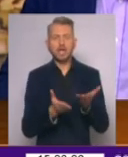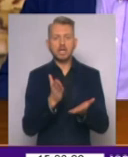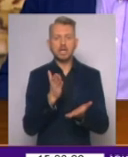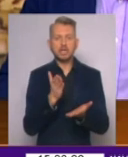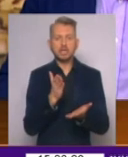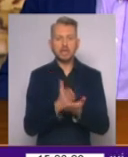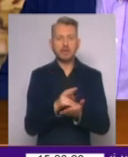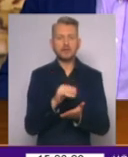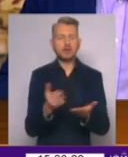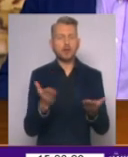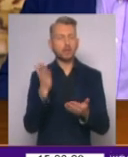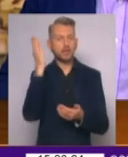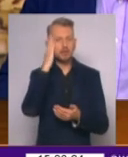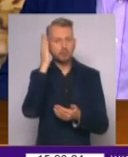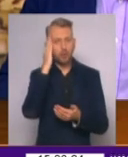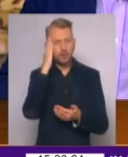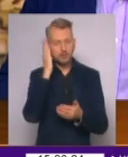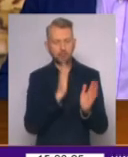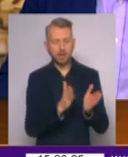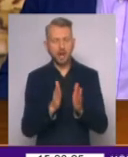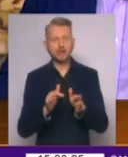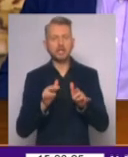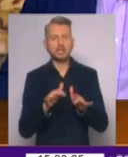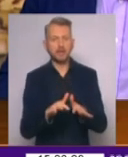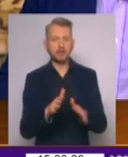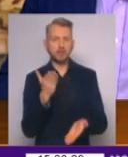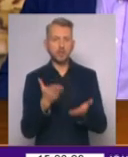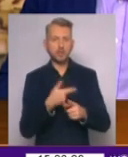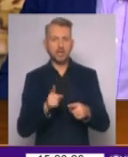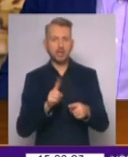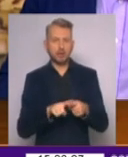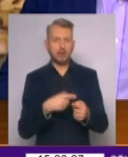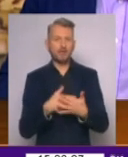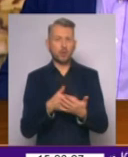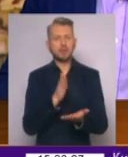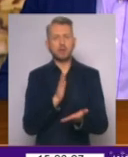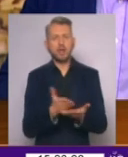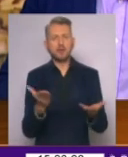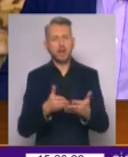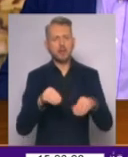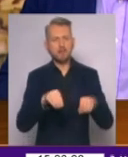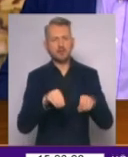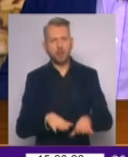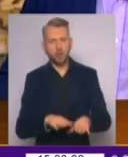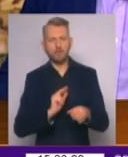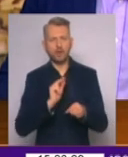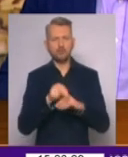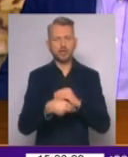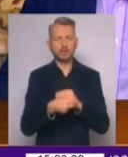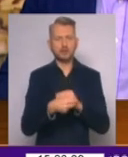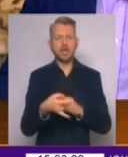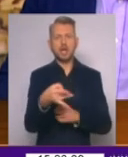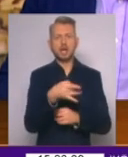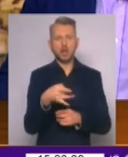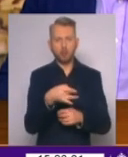есть ли какой-то, ну, способ, алгоритм действий, может это Вроде бы есть какая-то постанова через